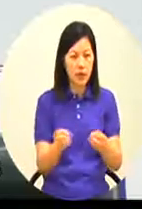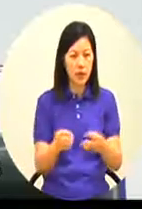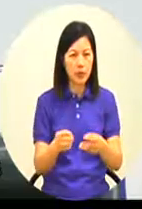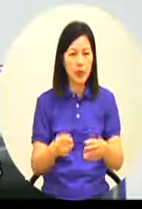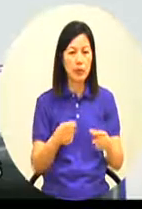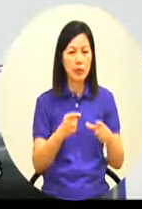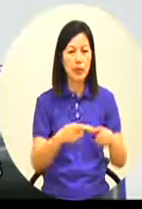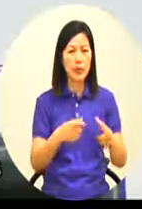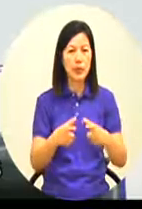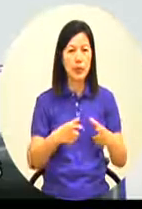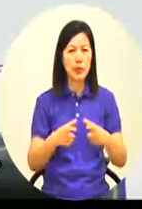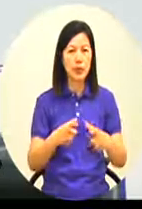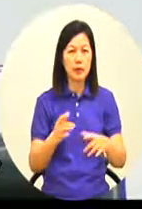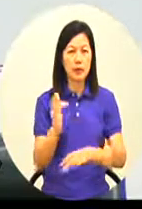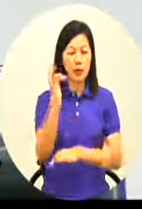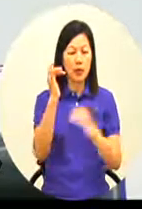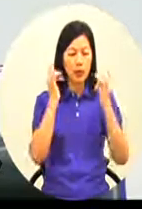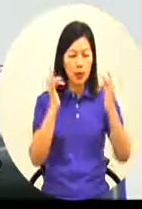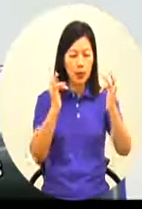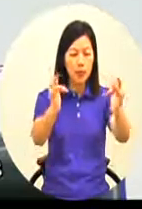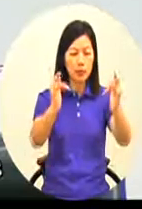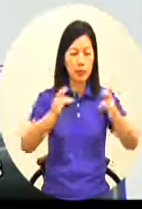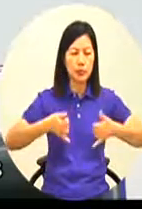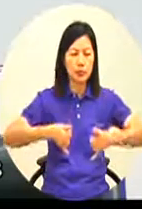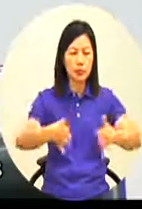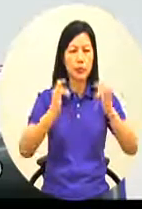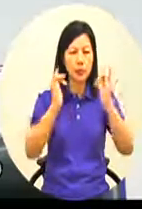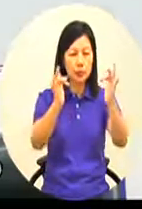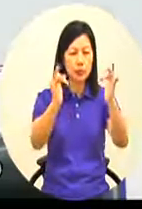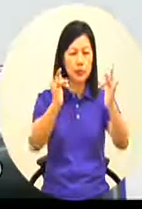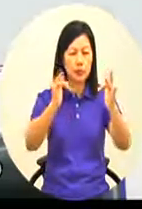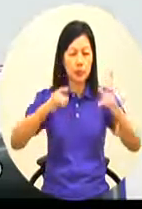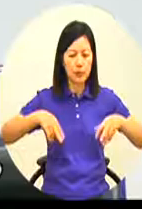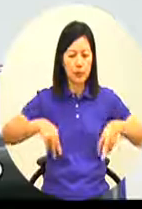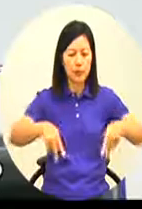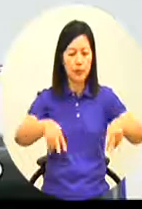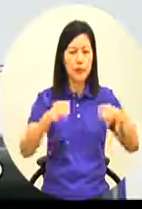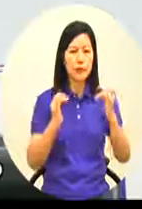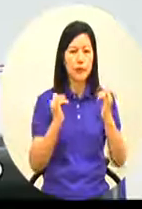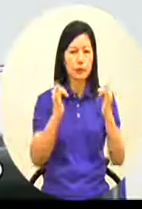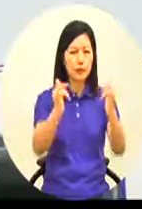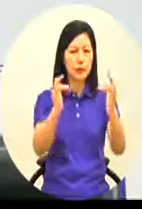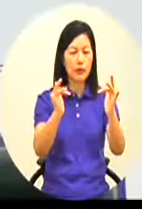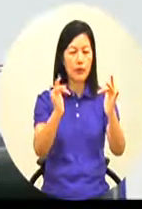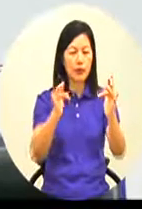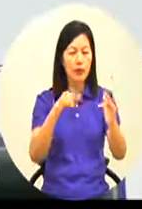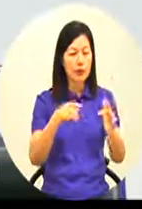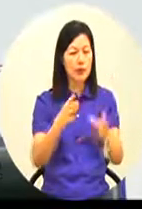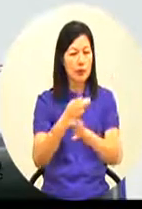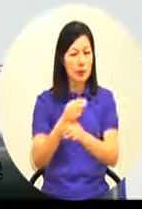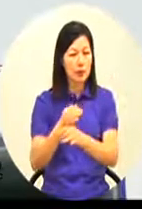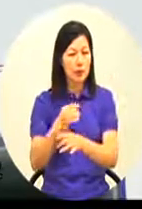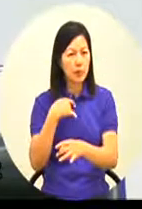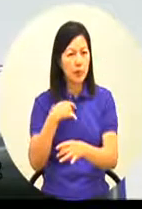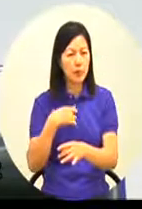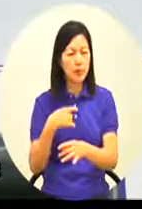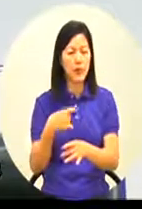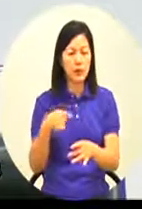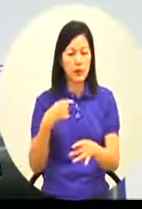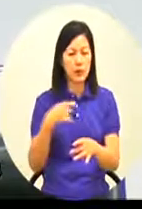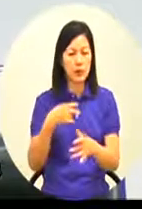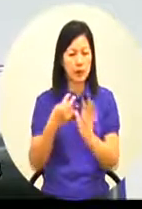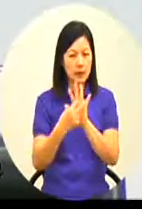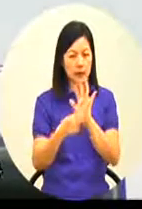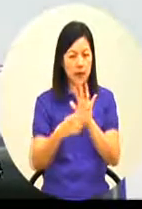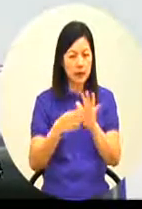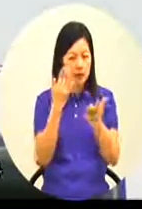园的路数跟行道树的问题。那我想那个节目上后来讲的也蛮清楚的哈，简单